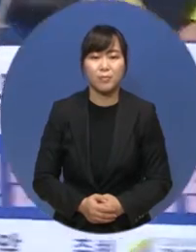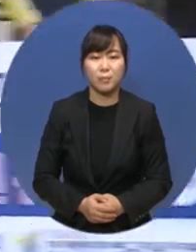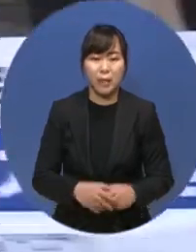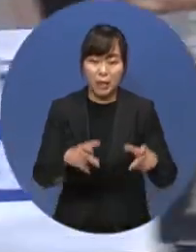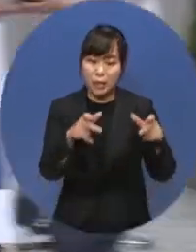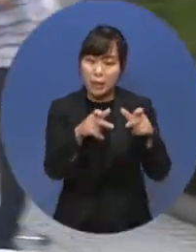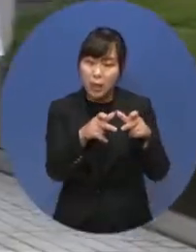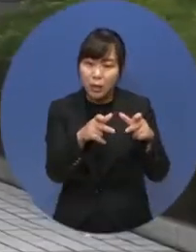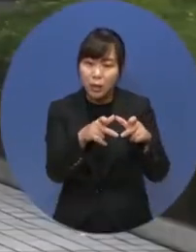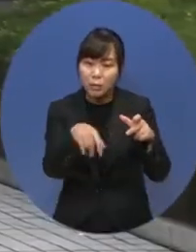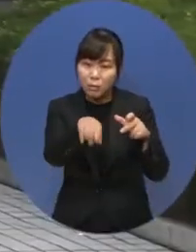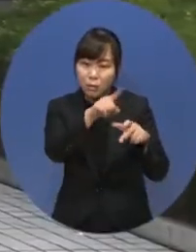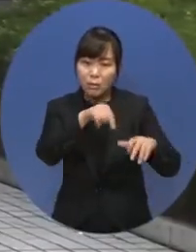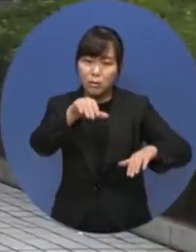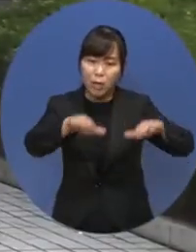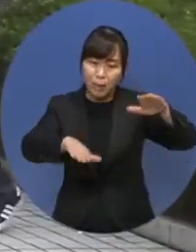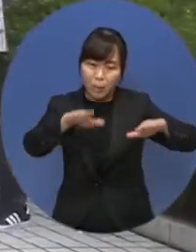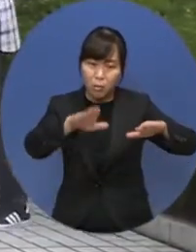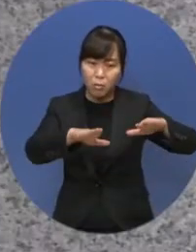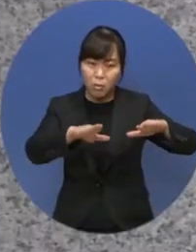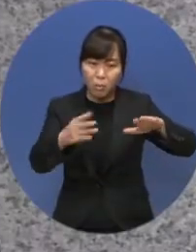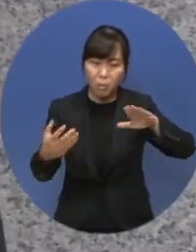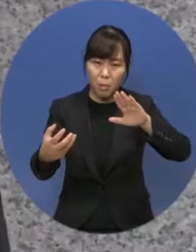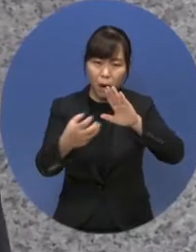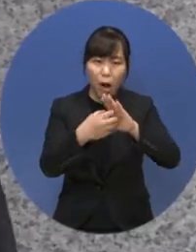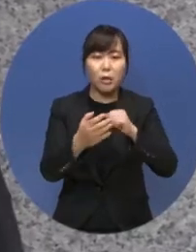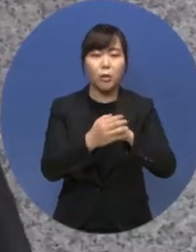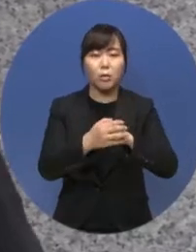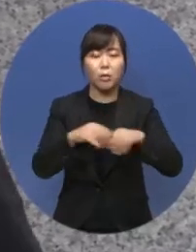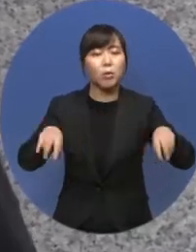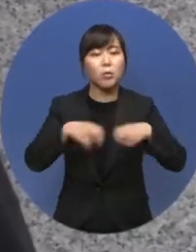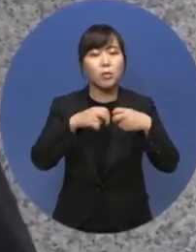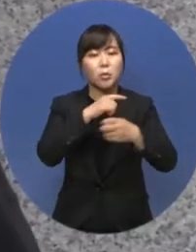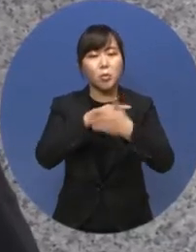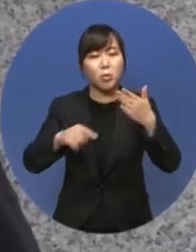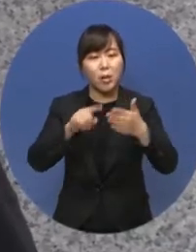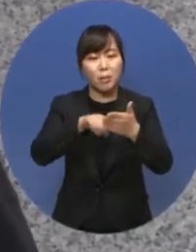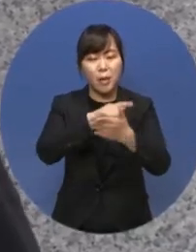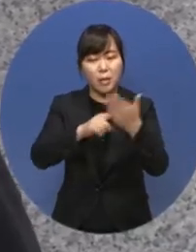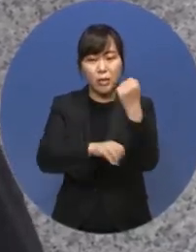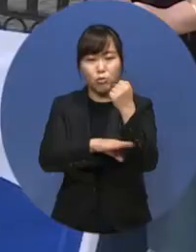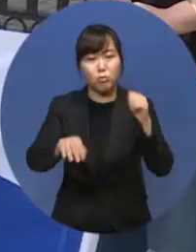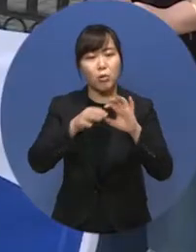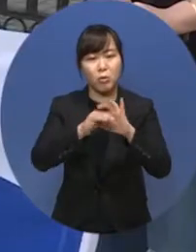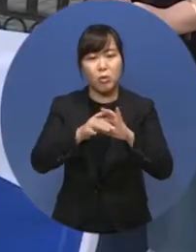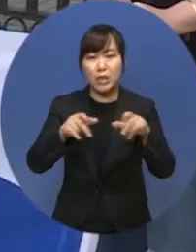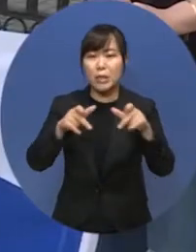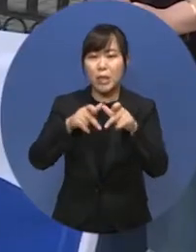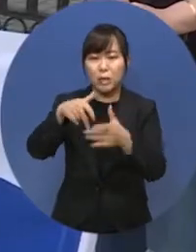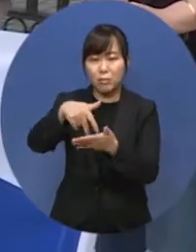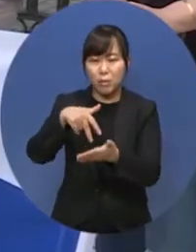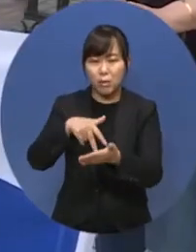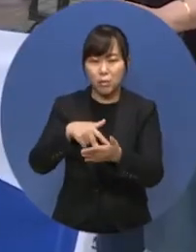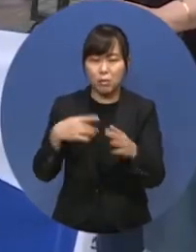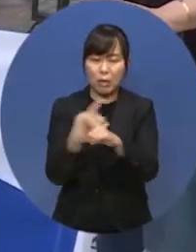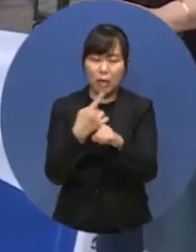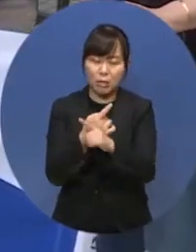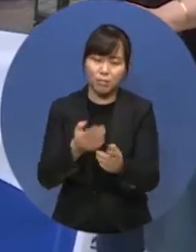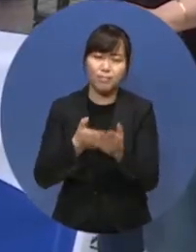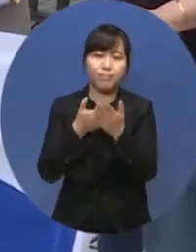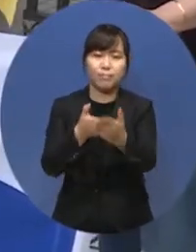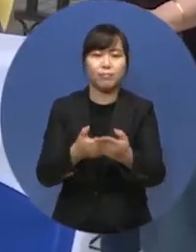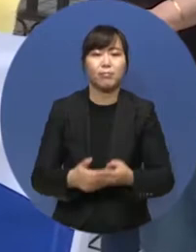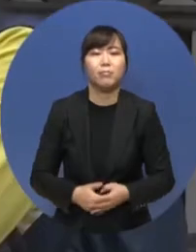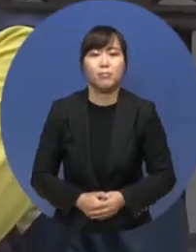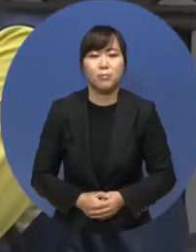장애인 당사자에게 차별적으로 적용된 교통사고 손해배상 기준에 대해 장애계가 개선을 촉구하고